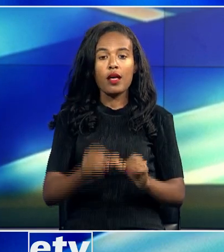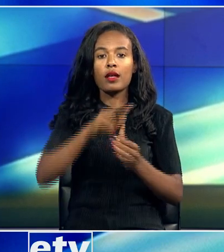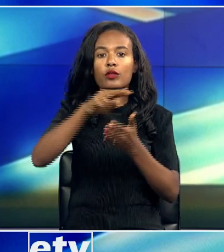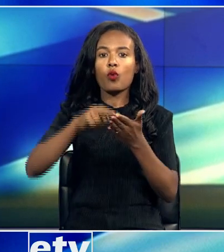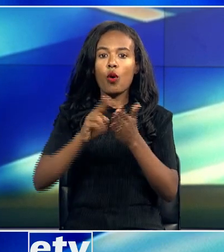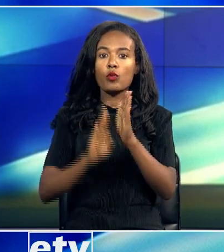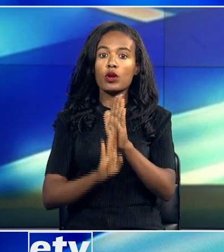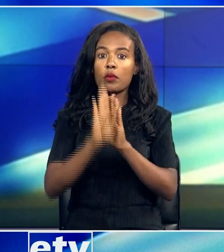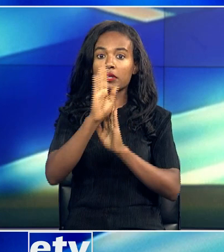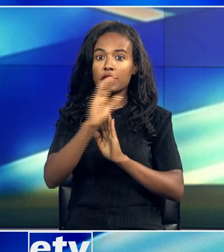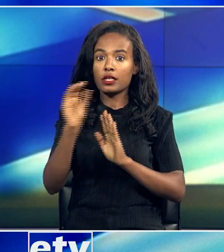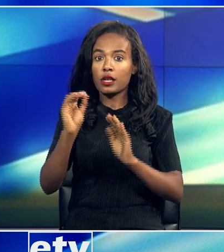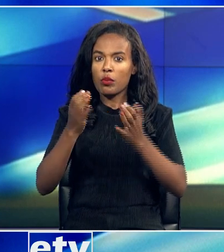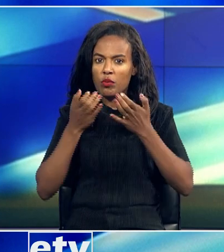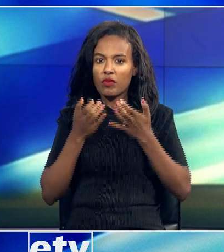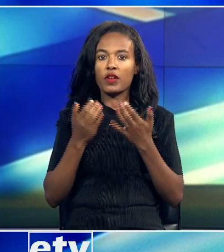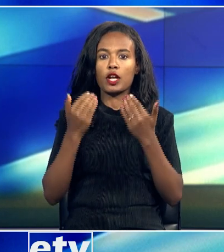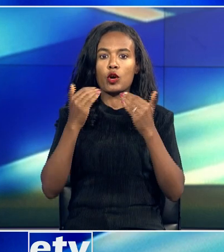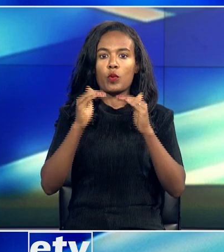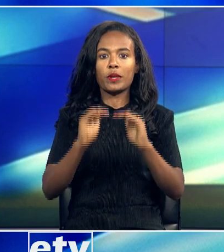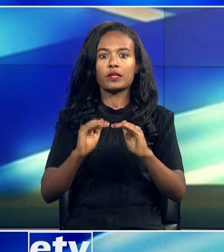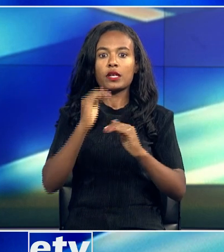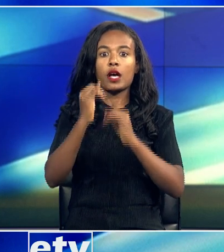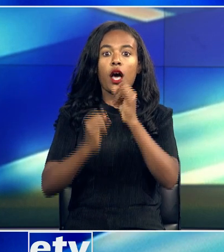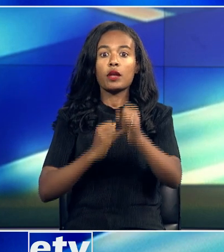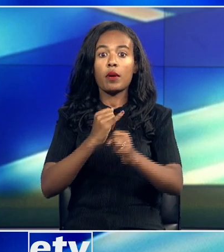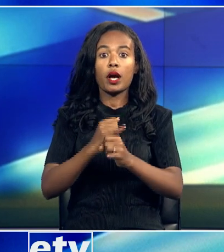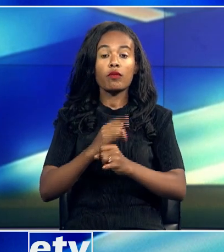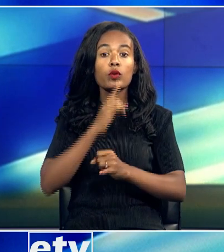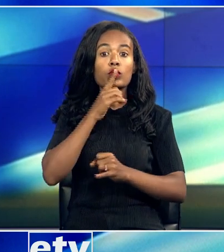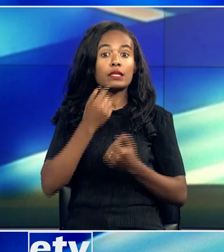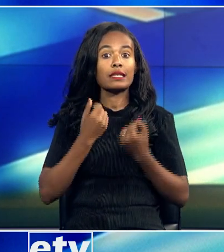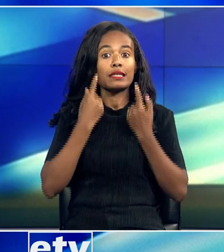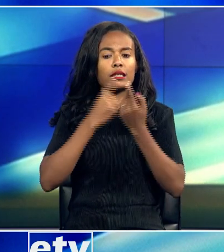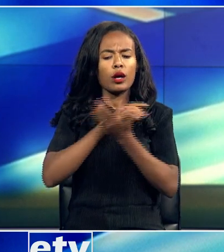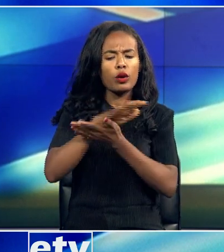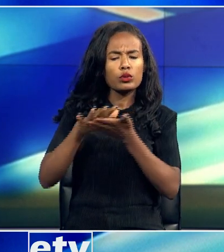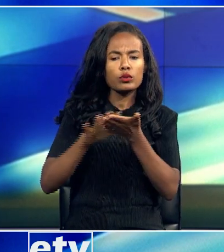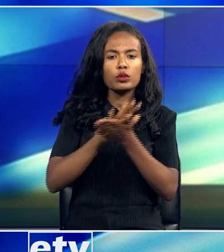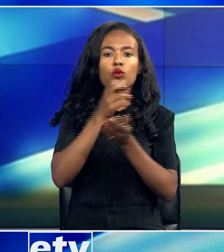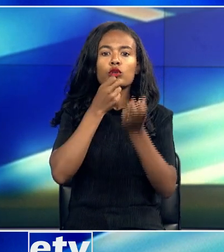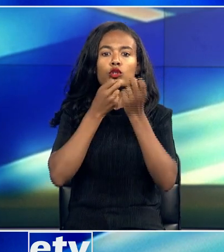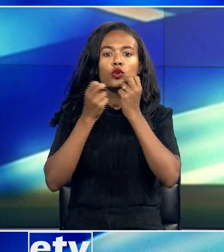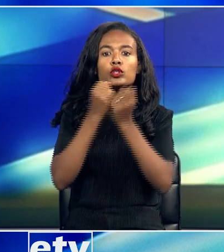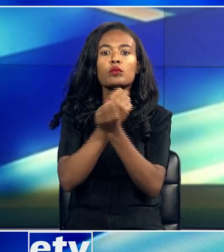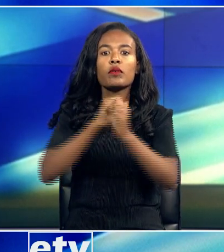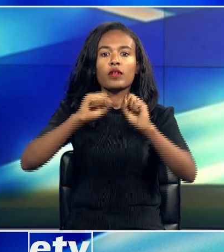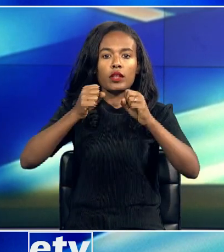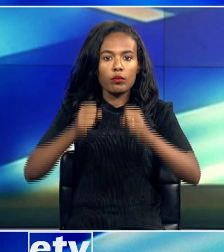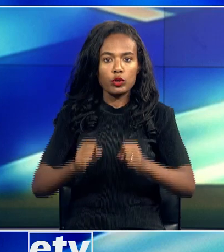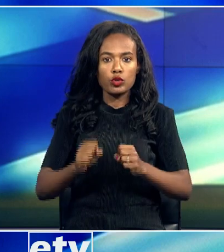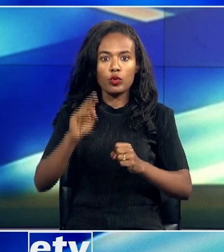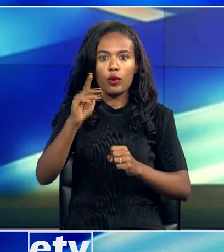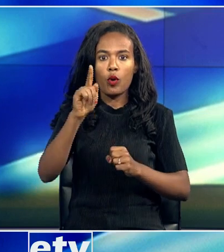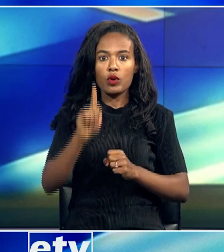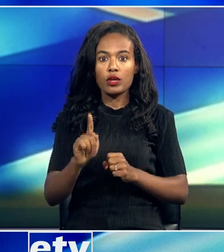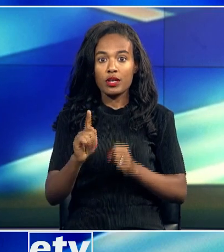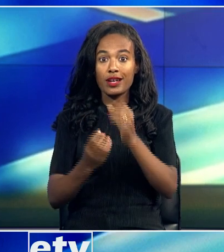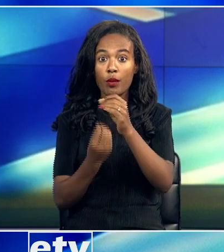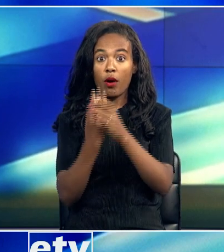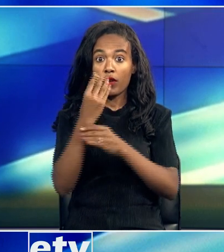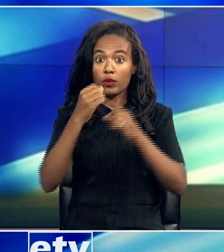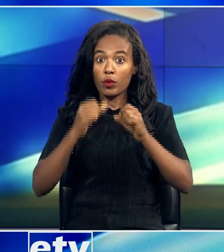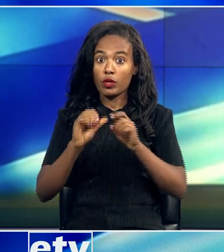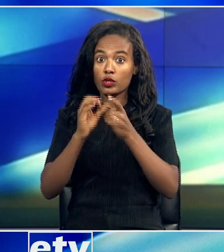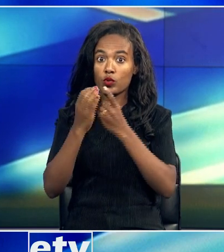ተቋሙን ለማሳደግና በሚፈለገው መጠን ዓለም አቀፋዊውን ሁነት የተረዳ ውስብስብ ወንጀሎችን መፍታት የሚችሉ መኮንኖችን ለማፍራት በሚያስችል